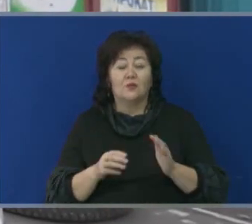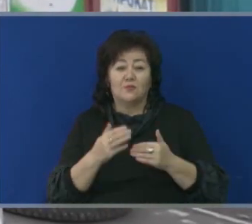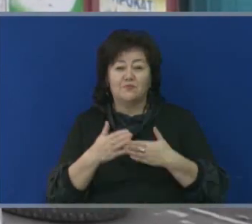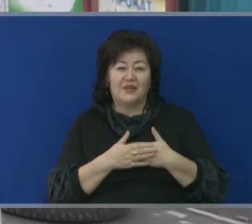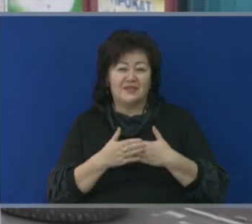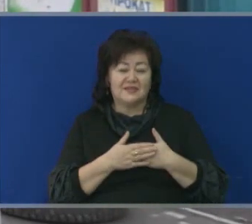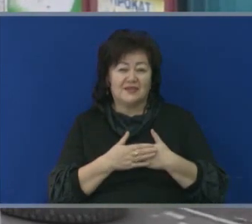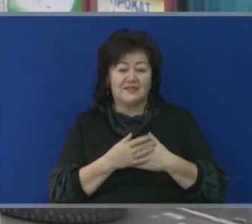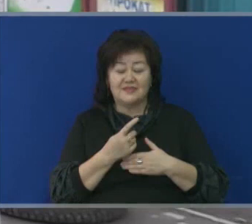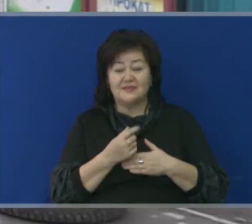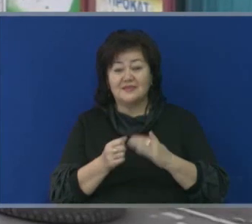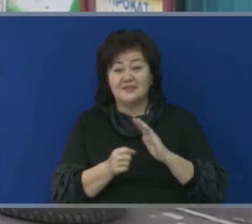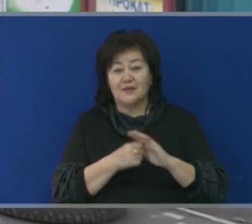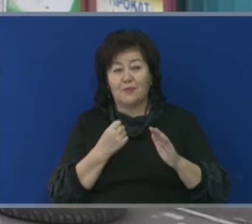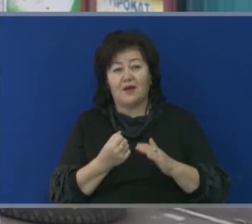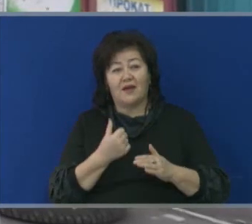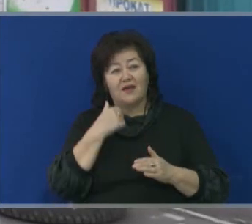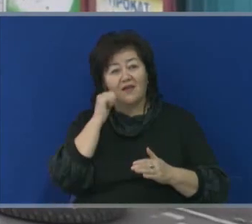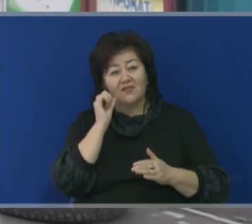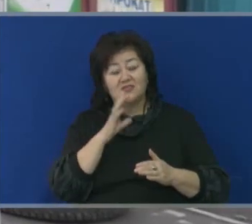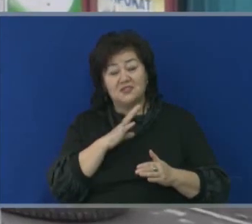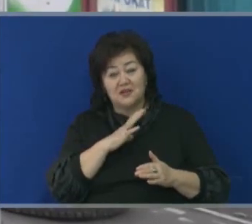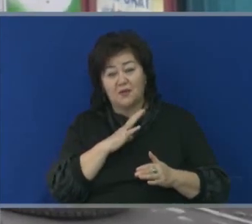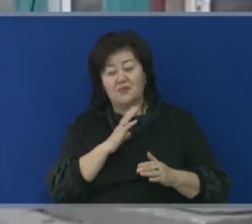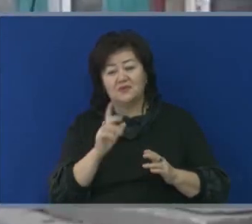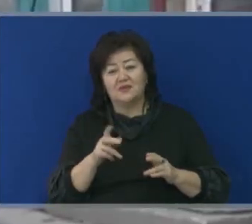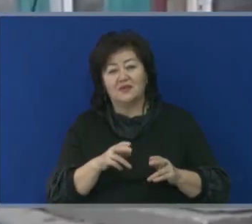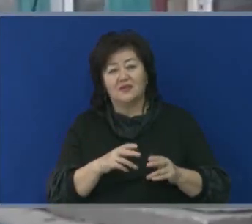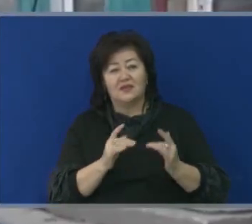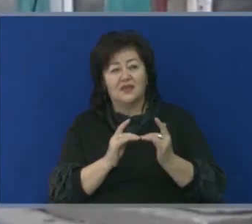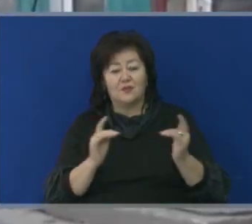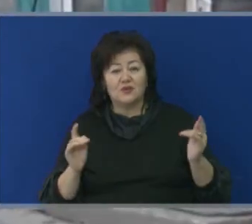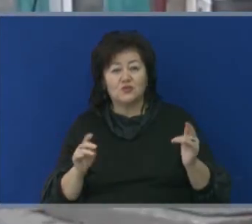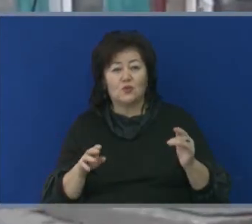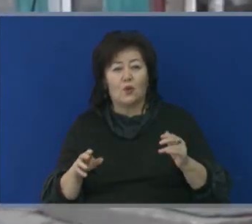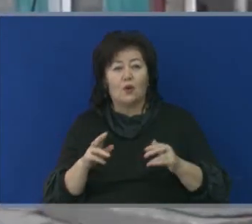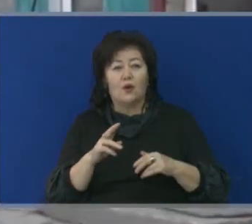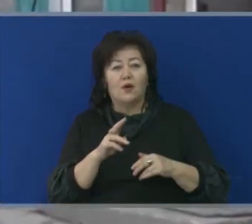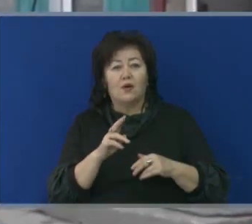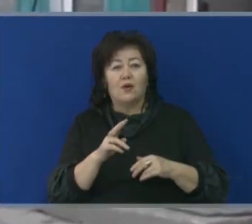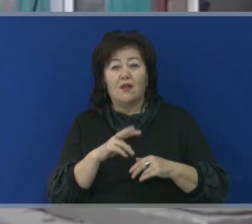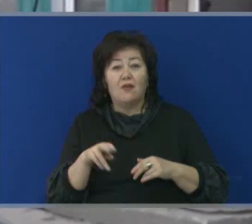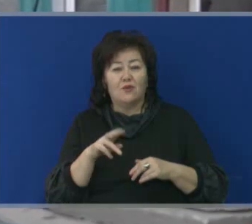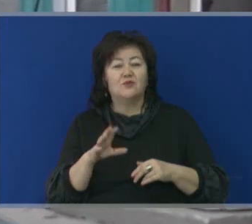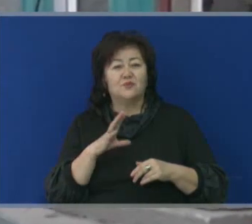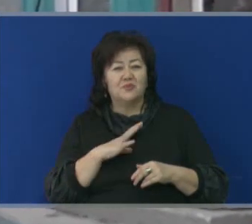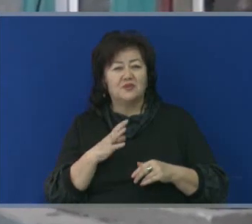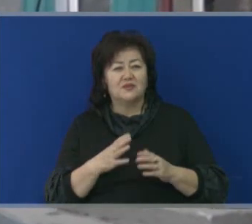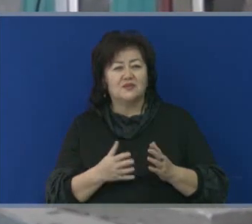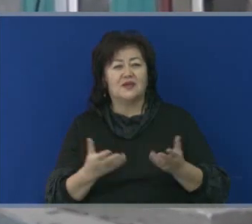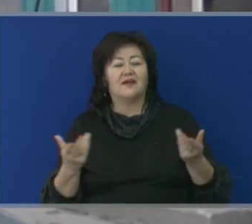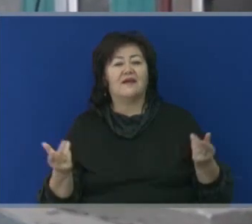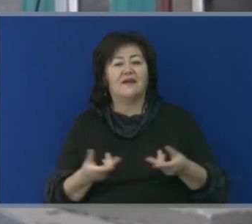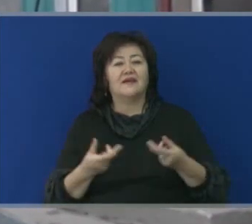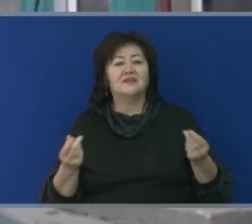городе гололед уже есть, она выдался. Ну да, вчера я ехал, уже был гололед на мосту. Цену, ну где как, по-разному. Где большая очередь,